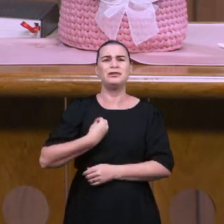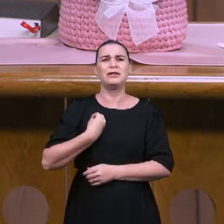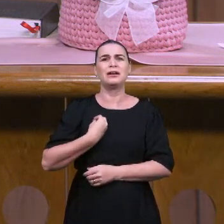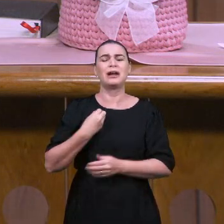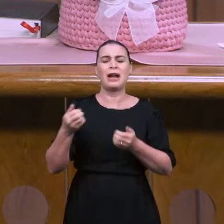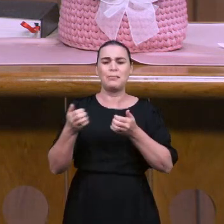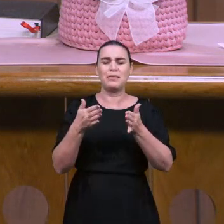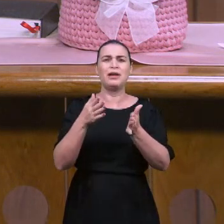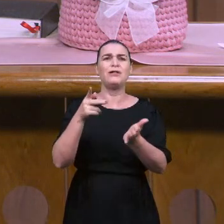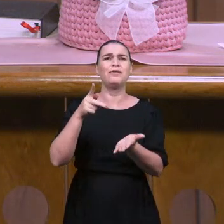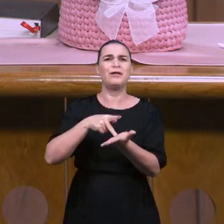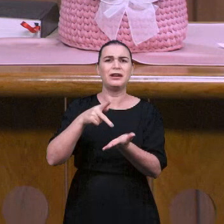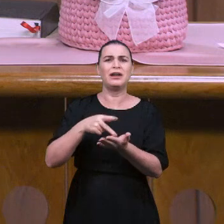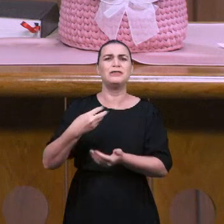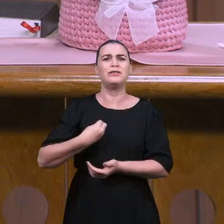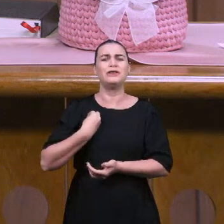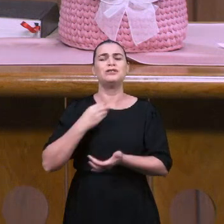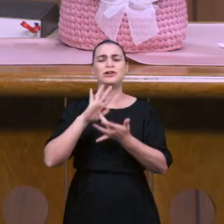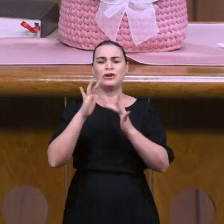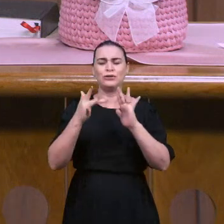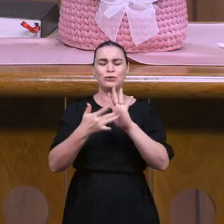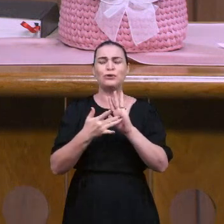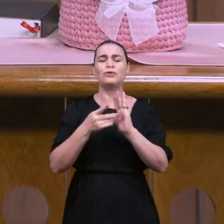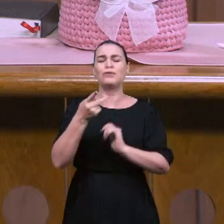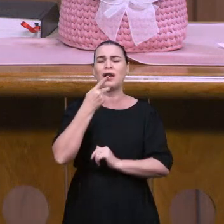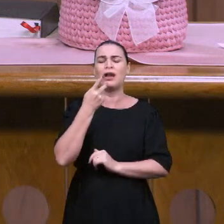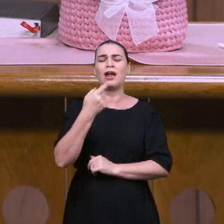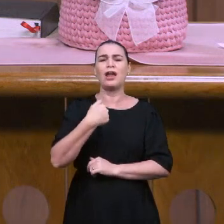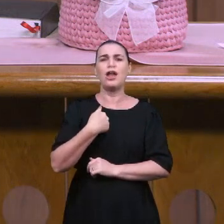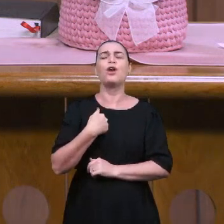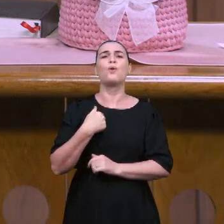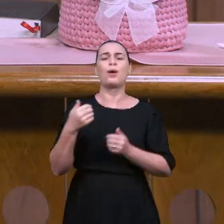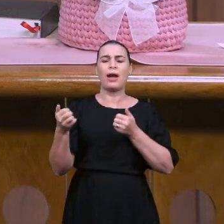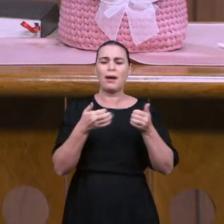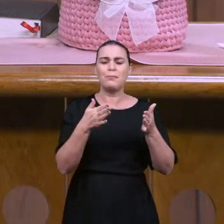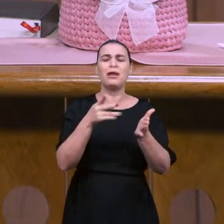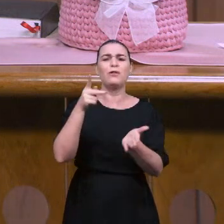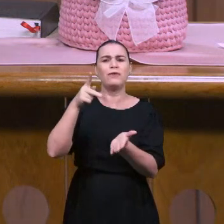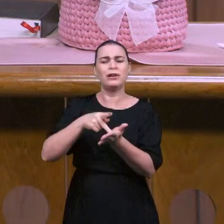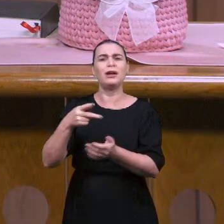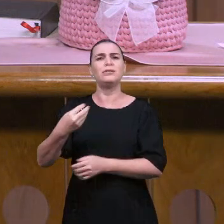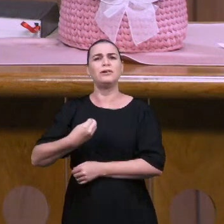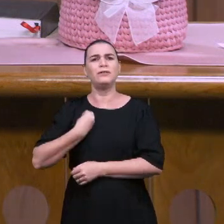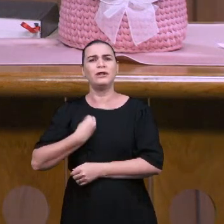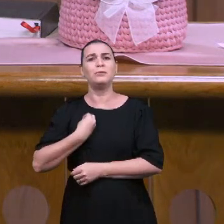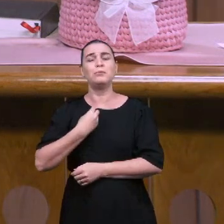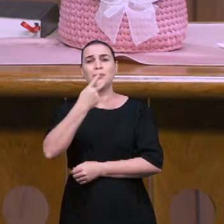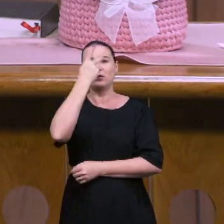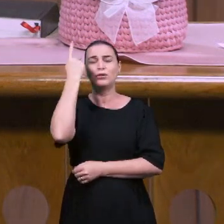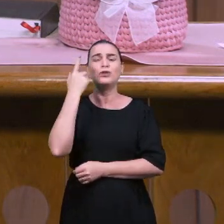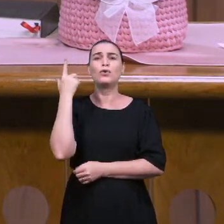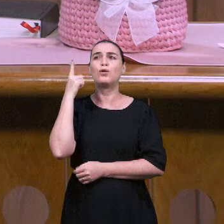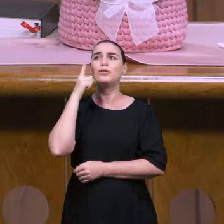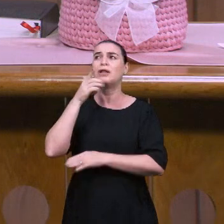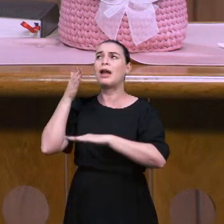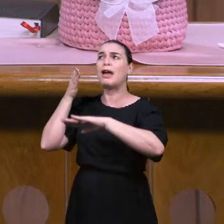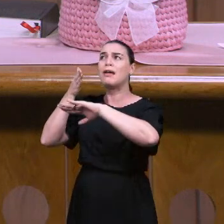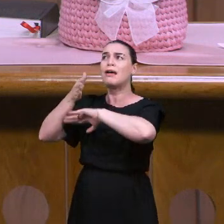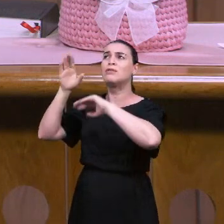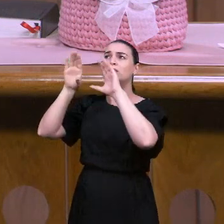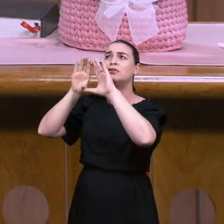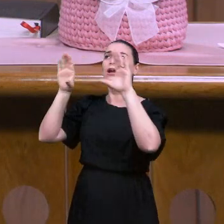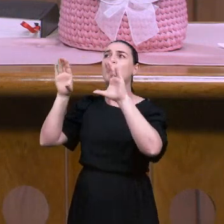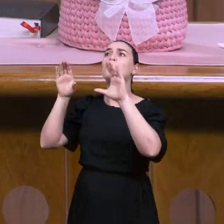chemin, vérité et la vie. Jésus a dit, je suis le chemin, la vérité et la vie. Personne ne vient au Père sinon par moi. Donc, l'allée de l'homme